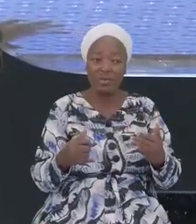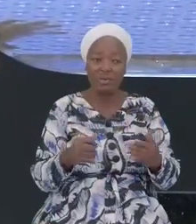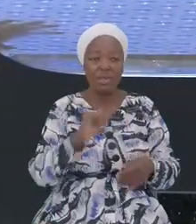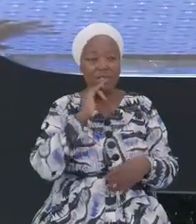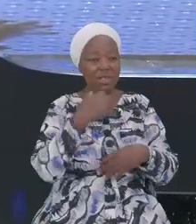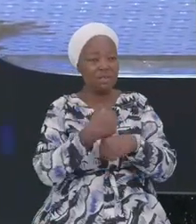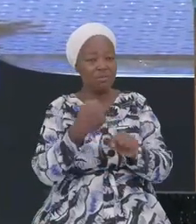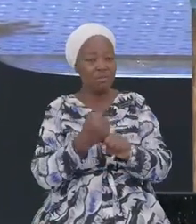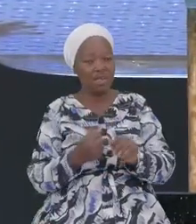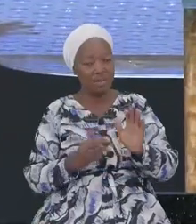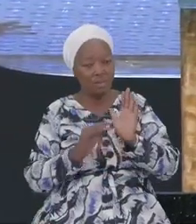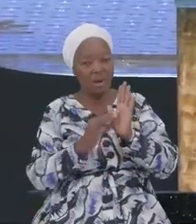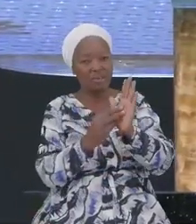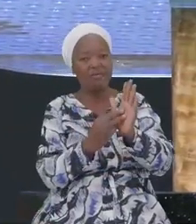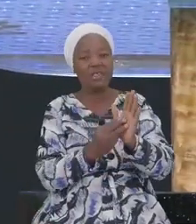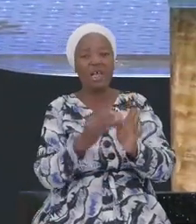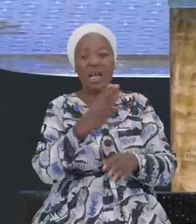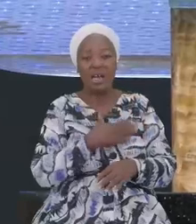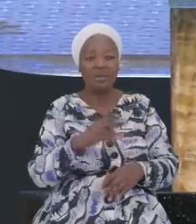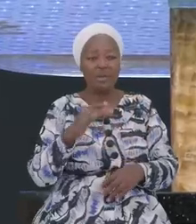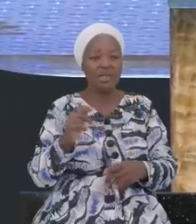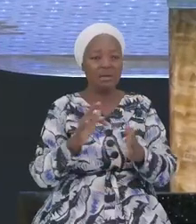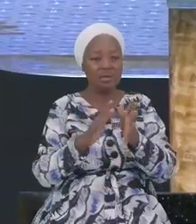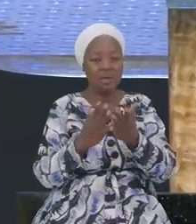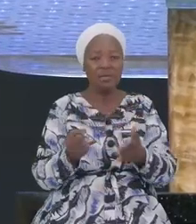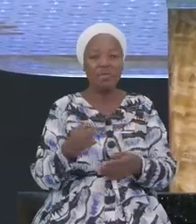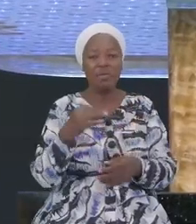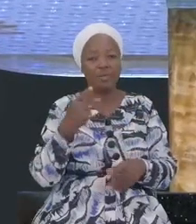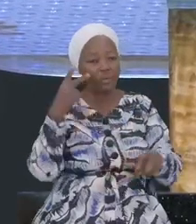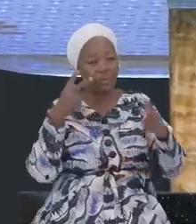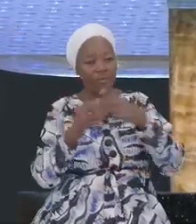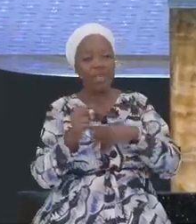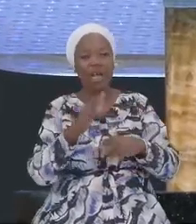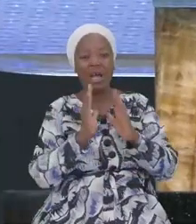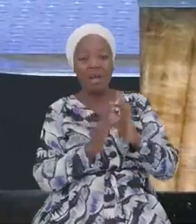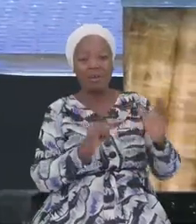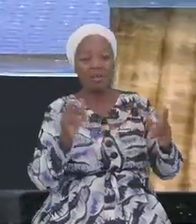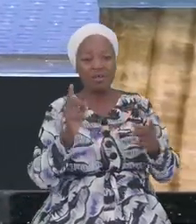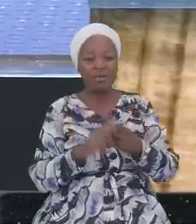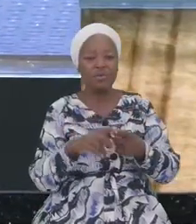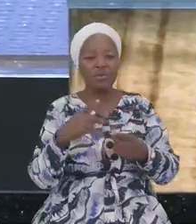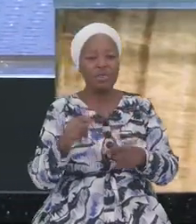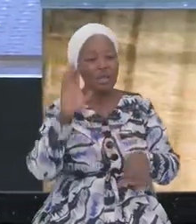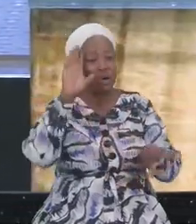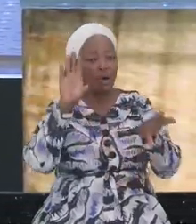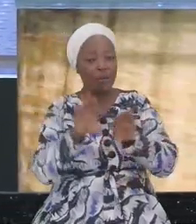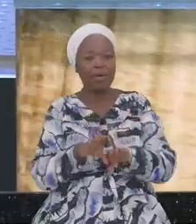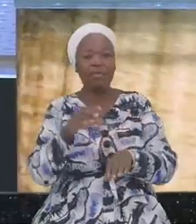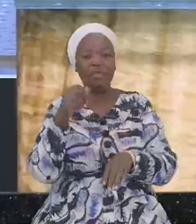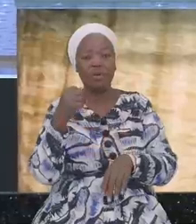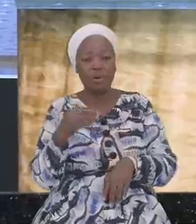maintenant par les écrits des prophètes d'après l'ordre du Dieu éternel